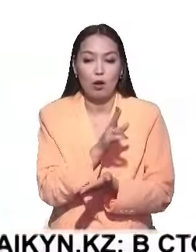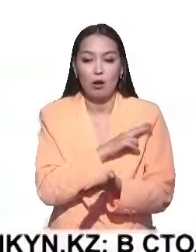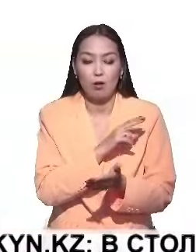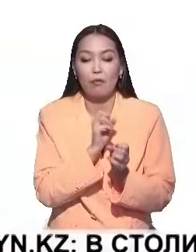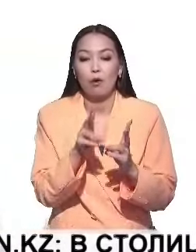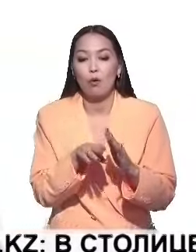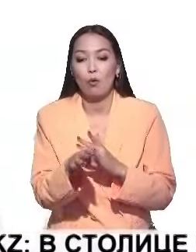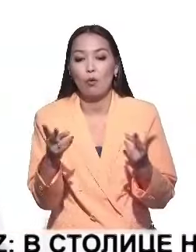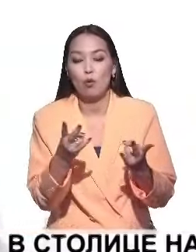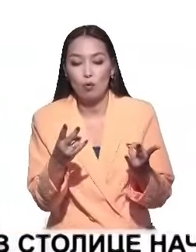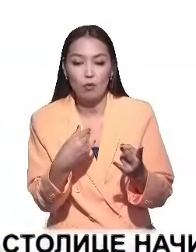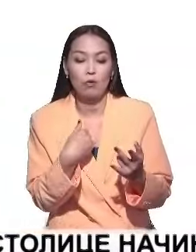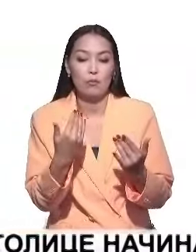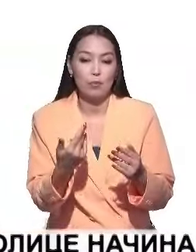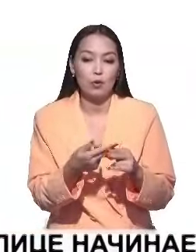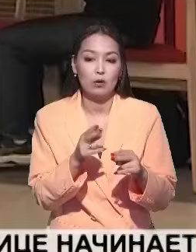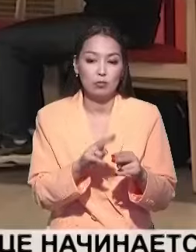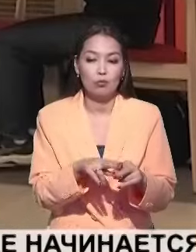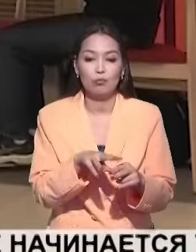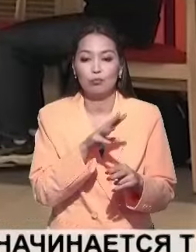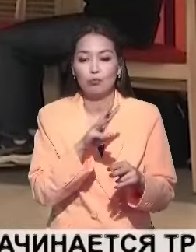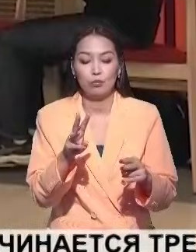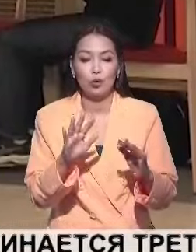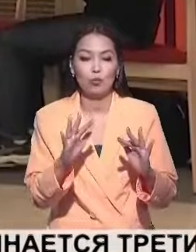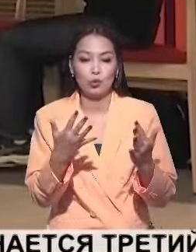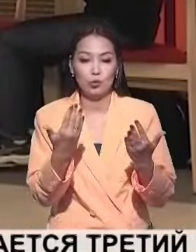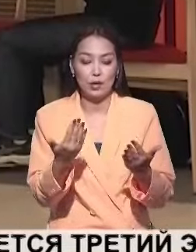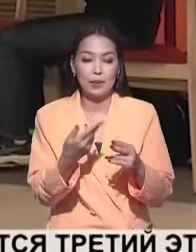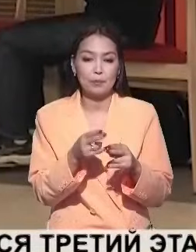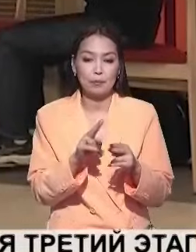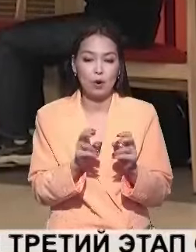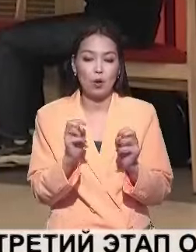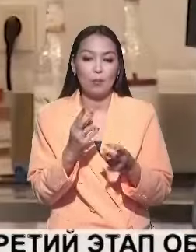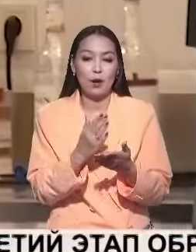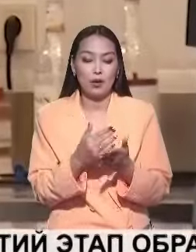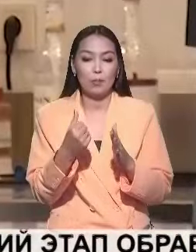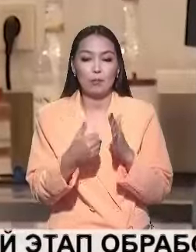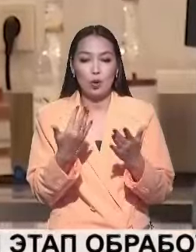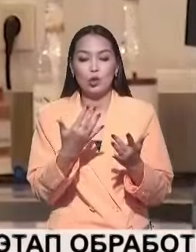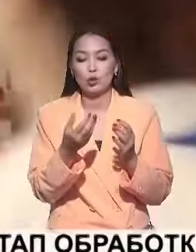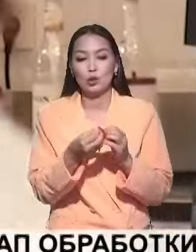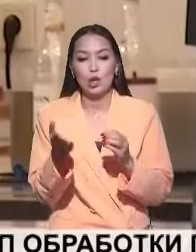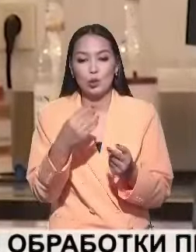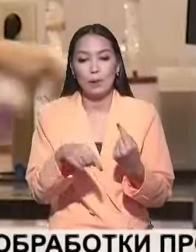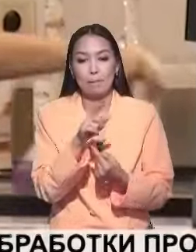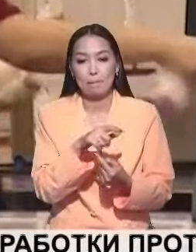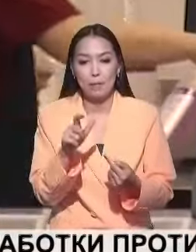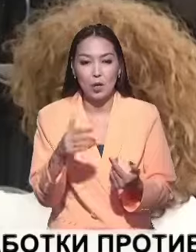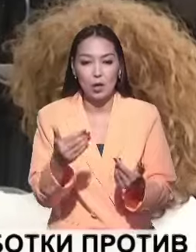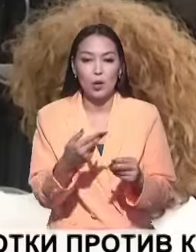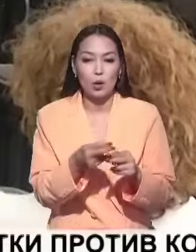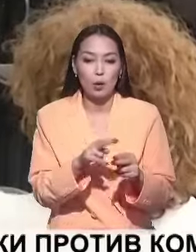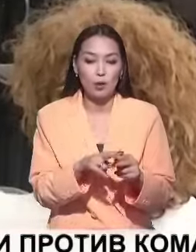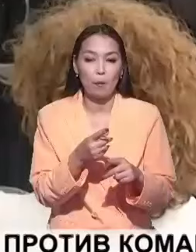исправно платим налоги, которые исчисляются миллионами. Рискуют остаться без работы еще десятки предпринимателей, а вместе с ними